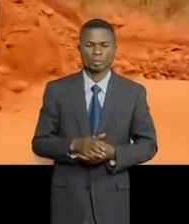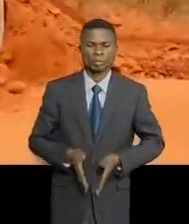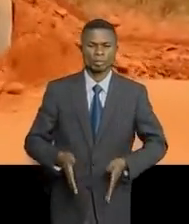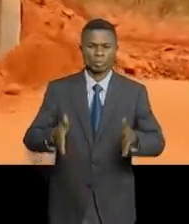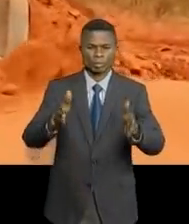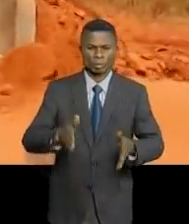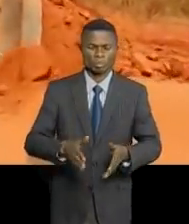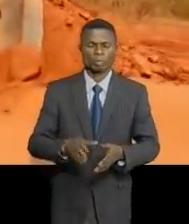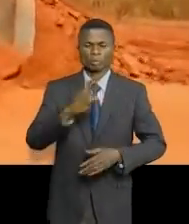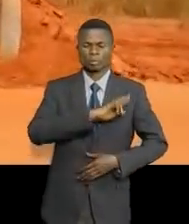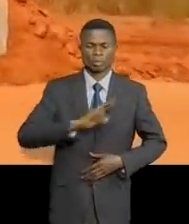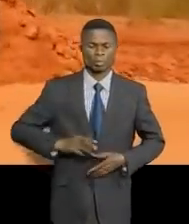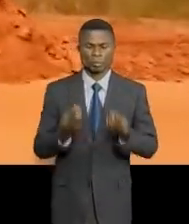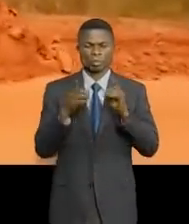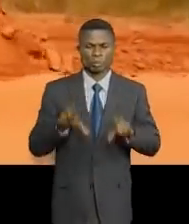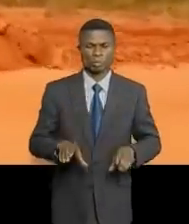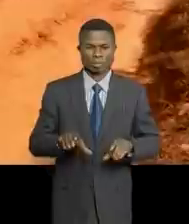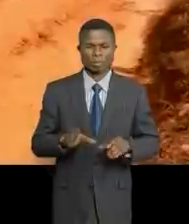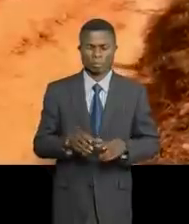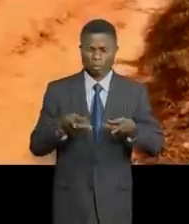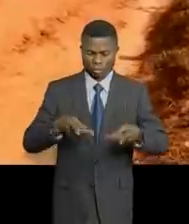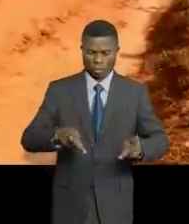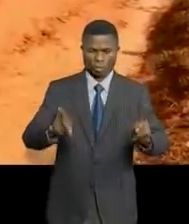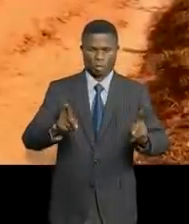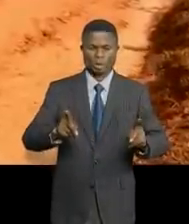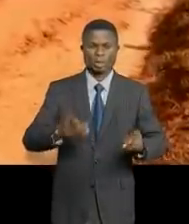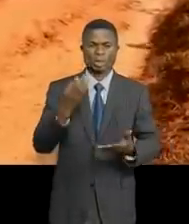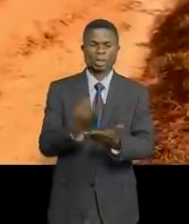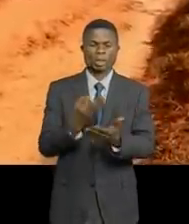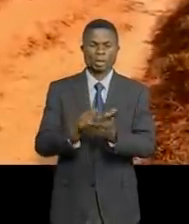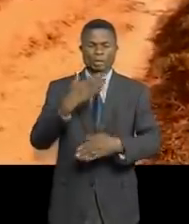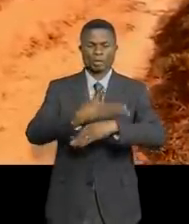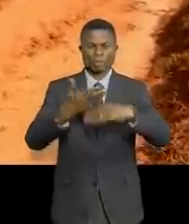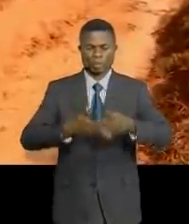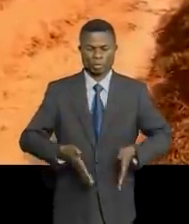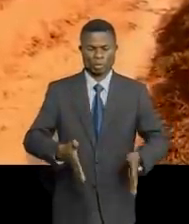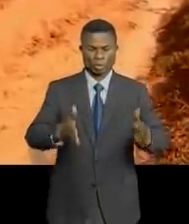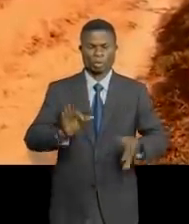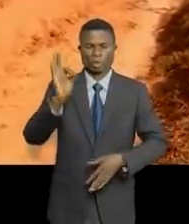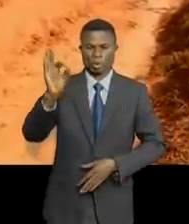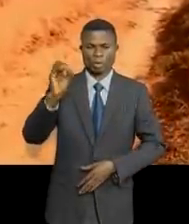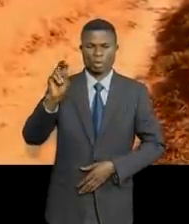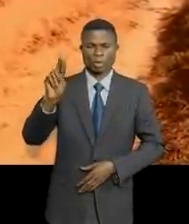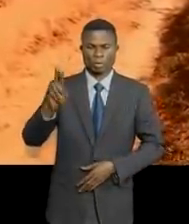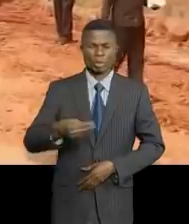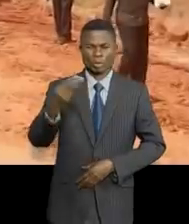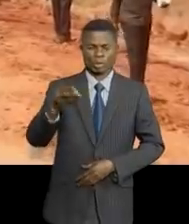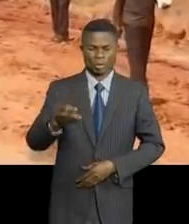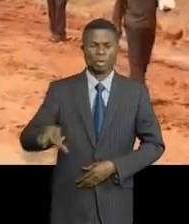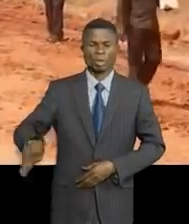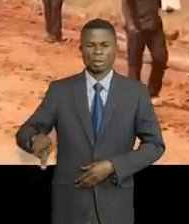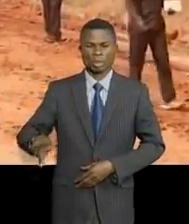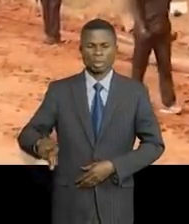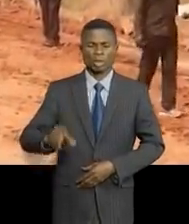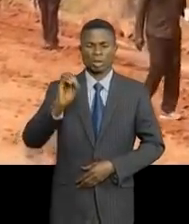de la République démocratique du Congo, par le biais du Fonds national d'entretien routier FONER en sigle, a doté la direction provinciale